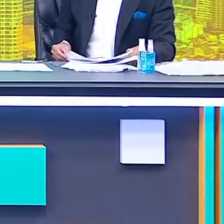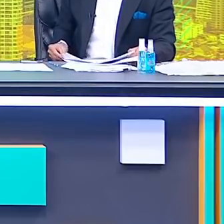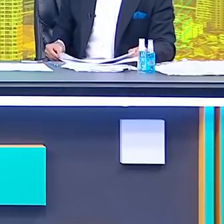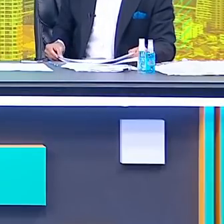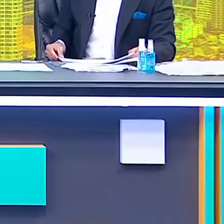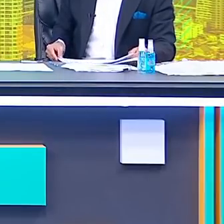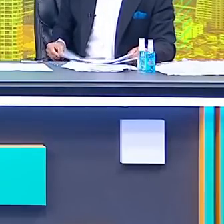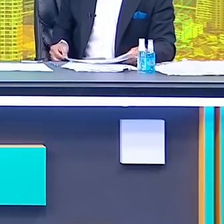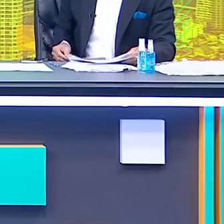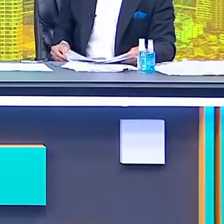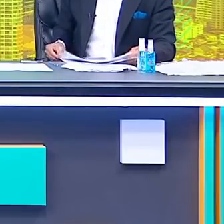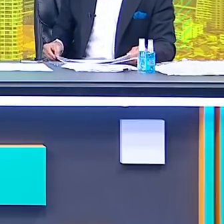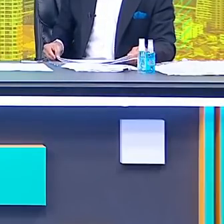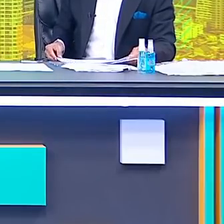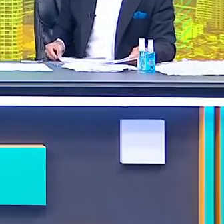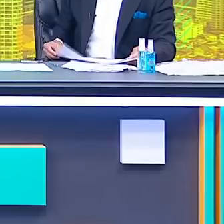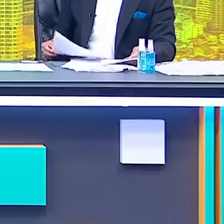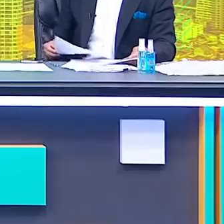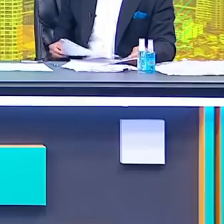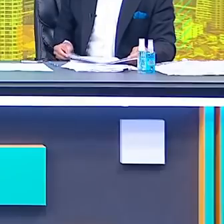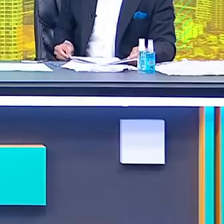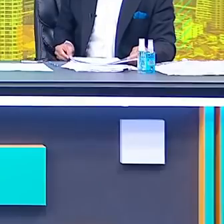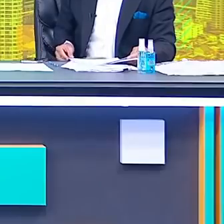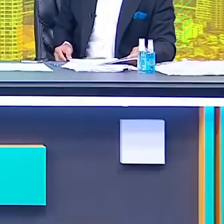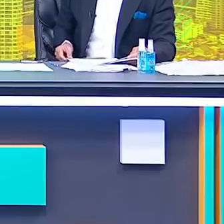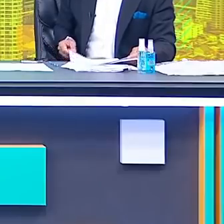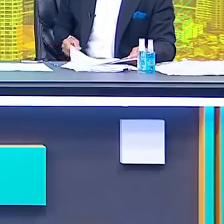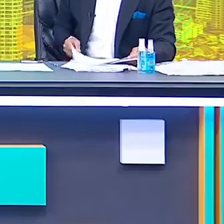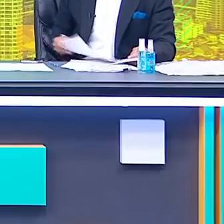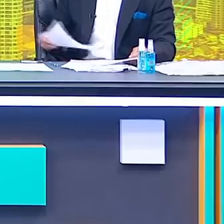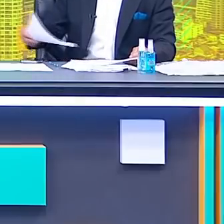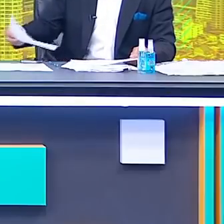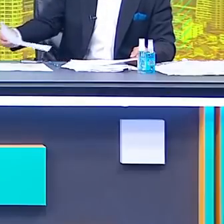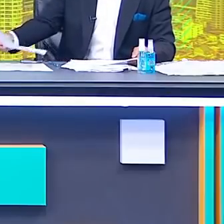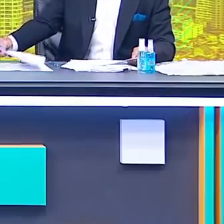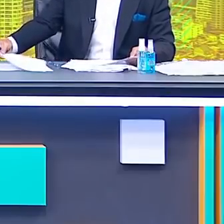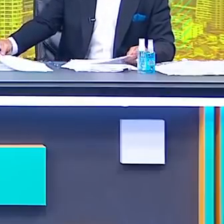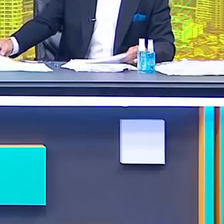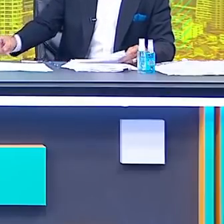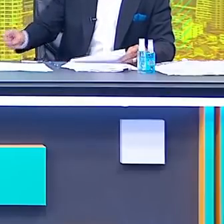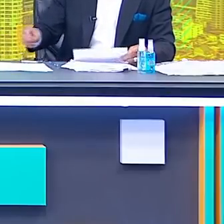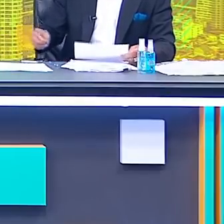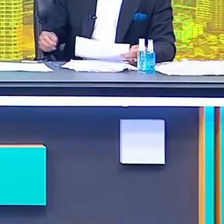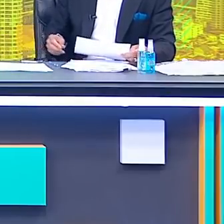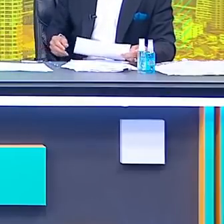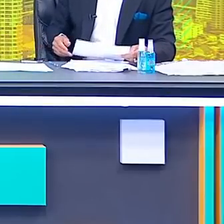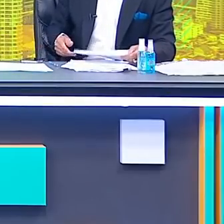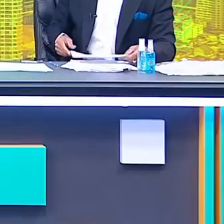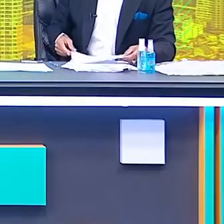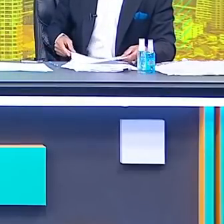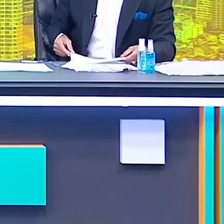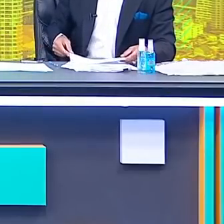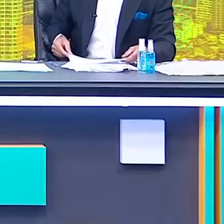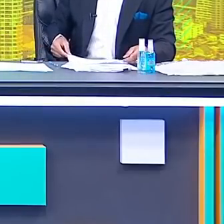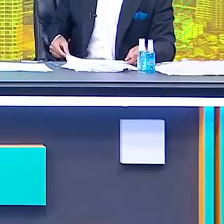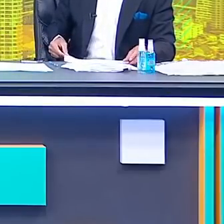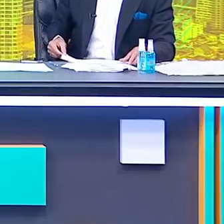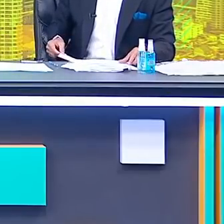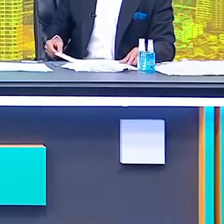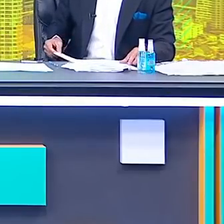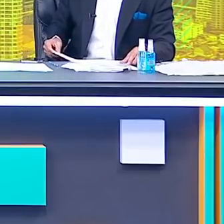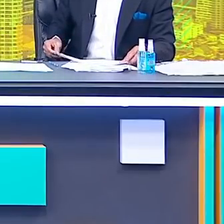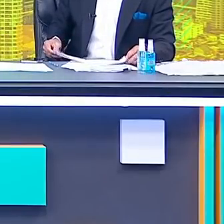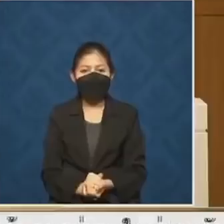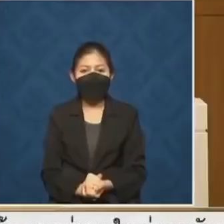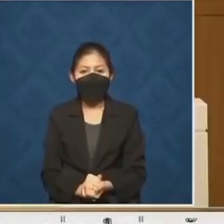ะฮะอยากจะให้ท่านผู้ชมฟังในบางช่วงบางตอนของปัญหาเรื่องของเศรษฐกิจข้าวของแพงนะฮะลองฟังช่วงนี้ดูน